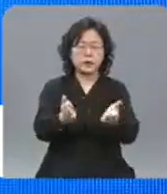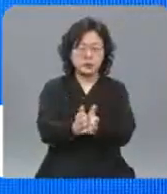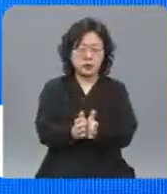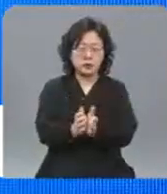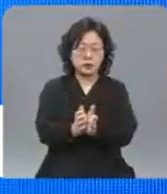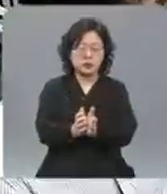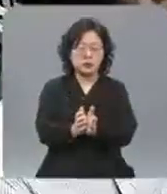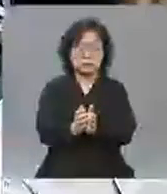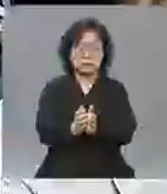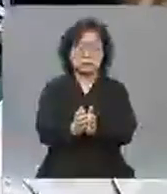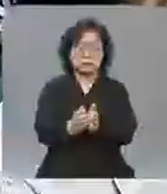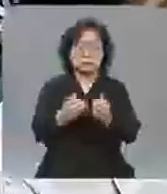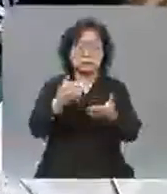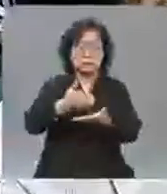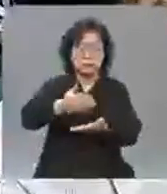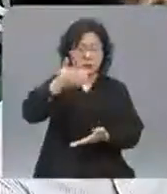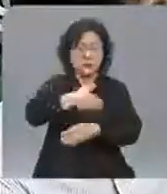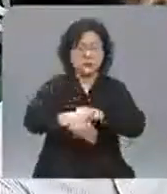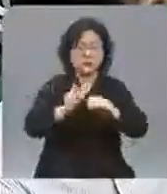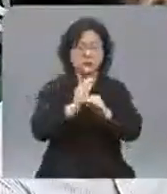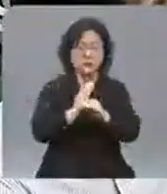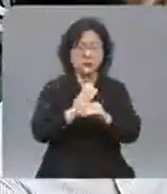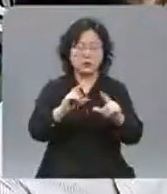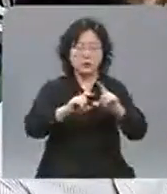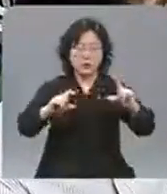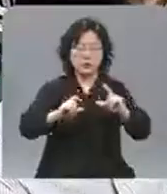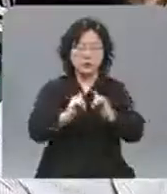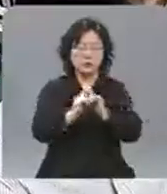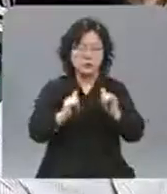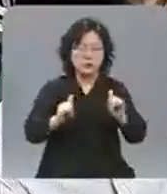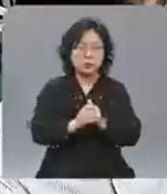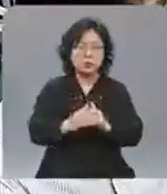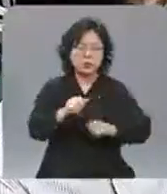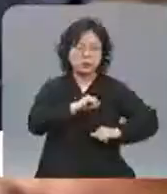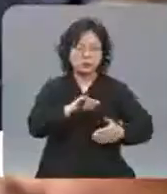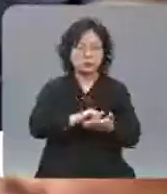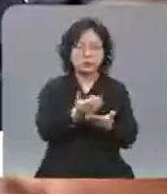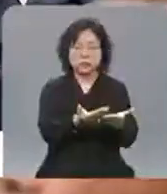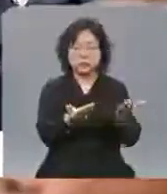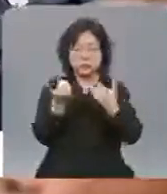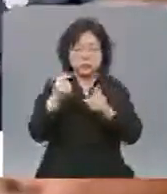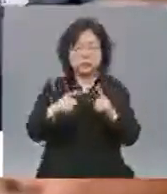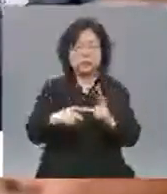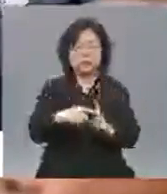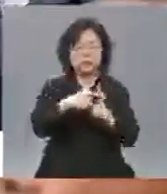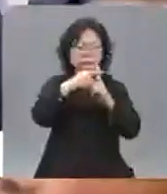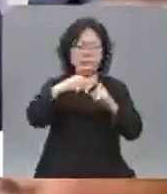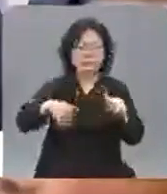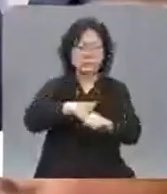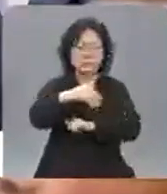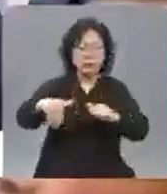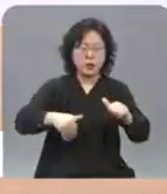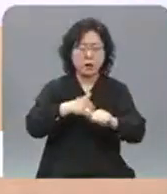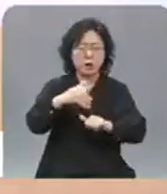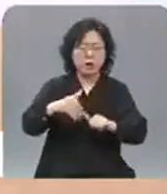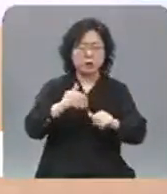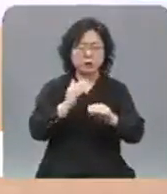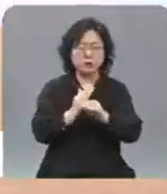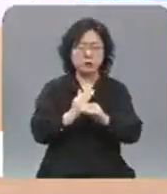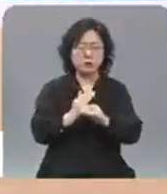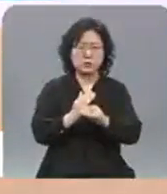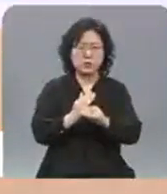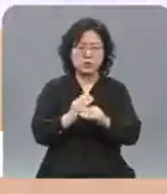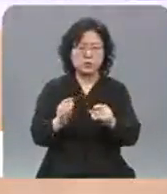열릴 예정입니다. 함평군에서 일부 주민들을 중심으로 군공항 유치에 긍정적인 기류가 확인되면서